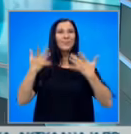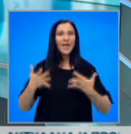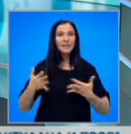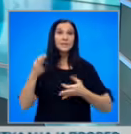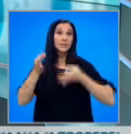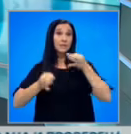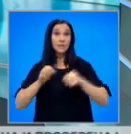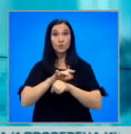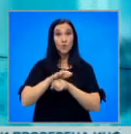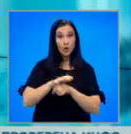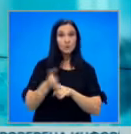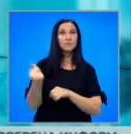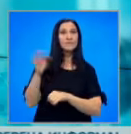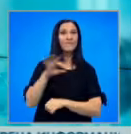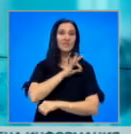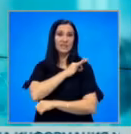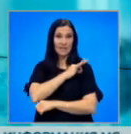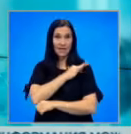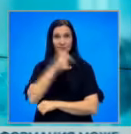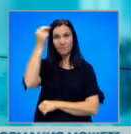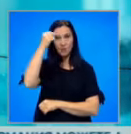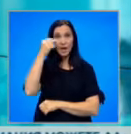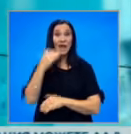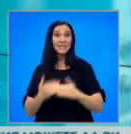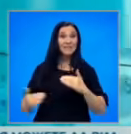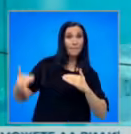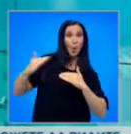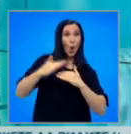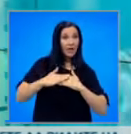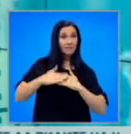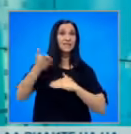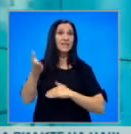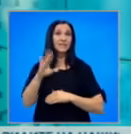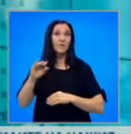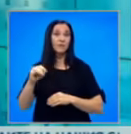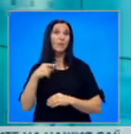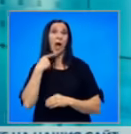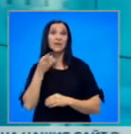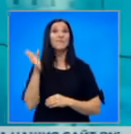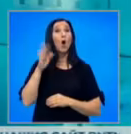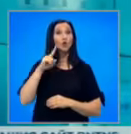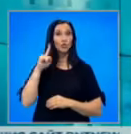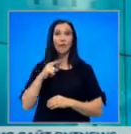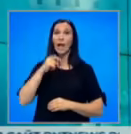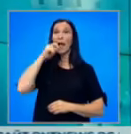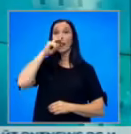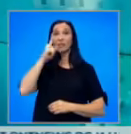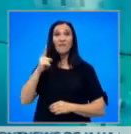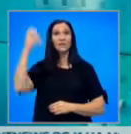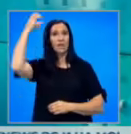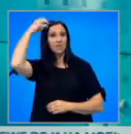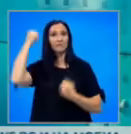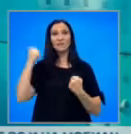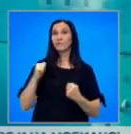Данните за заразените с коронавирус след вакцинация у нас се покриват с тези в Европа. Това каза в още от деня главният държавен здравен